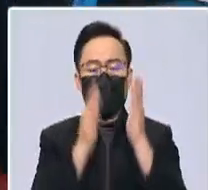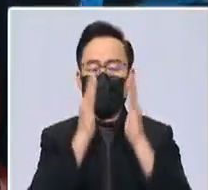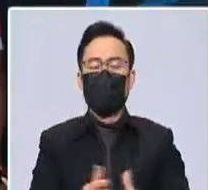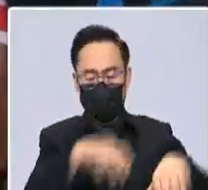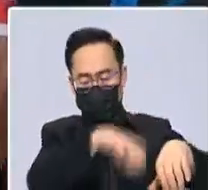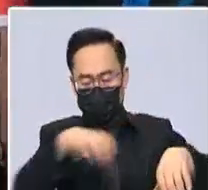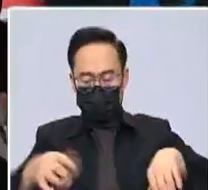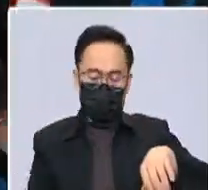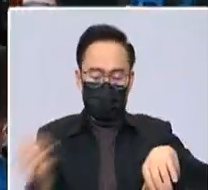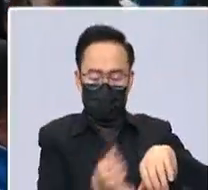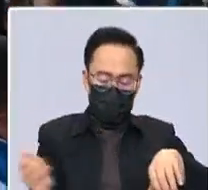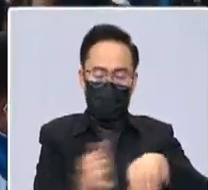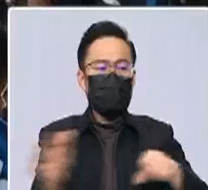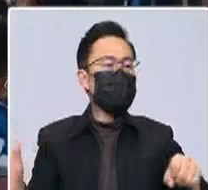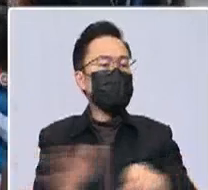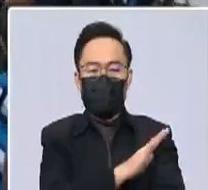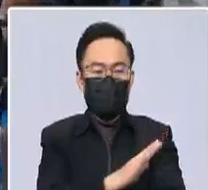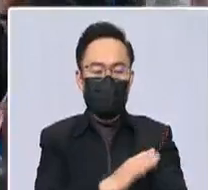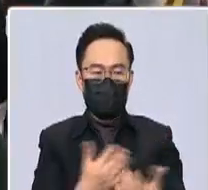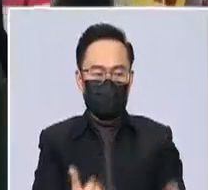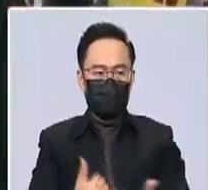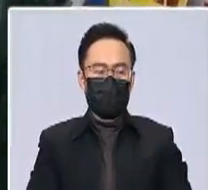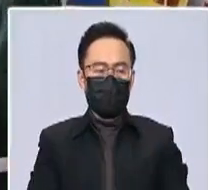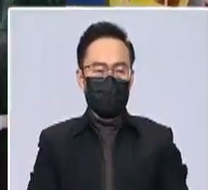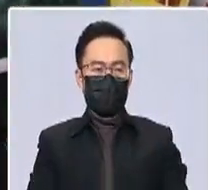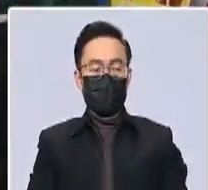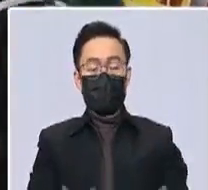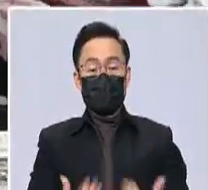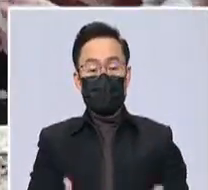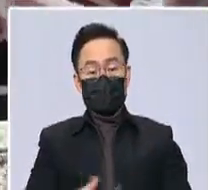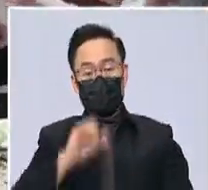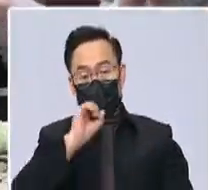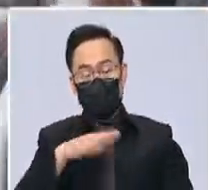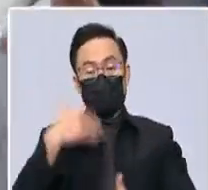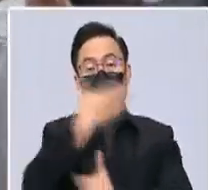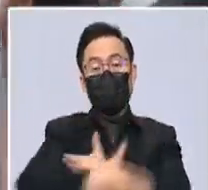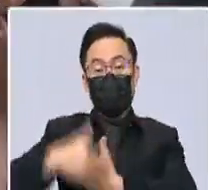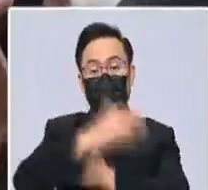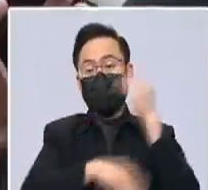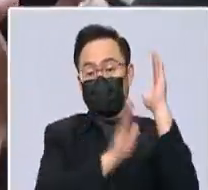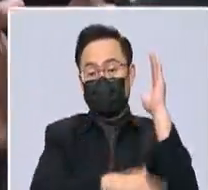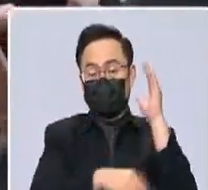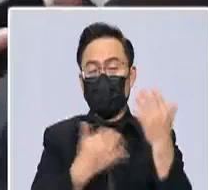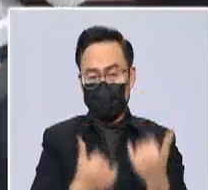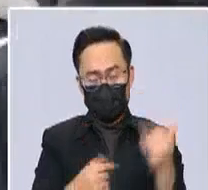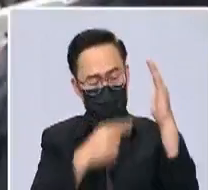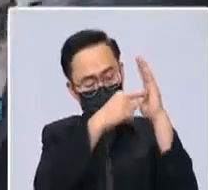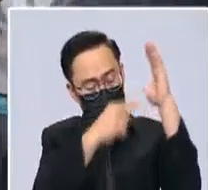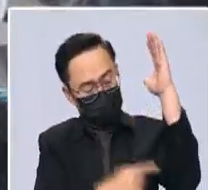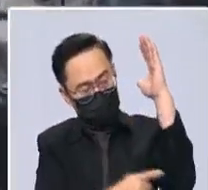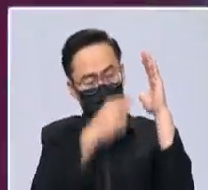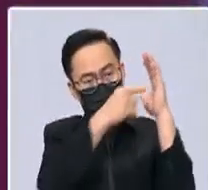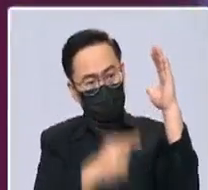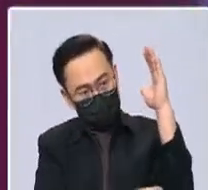ขบวนแล้วด้วยนะคะ โอ้โห ใช่ค่ะ แล้วตอนนี้นะฮะต้องบอกแบบนี้คุณผู้ชมรถไฟสายใต้ที่จะเป็นขา